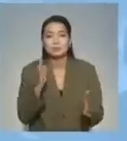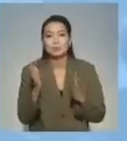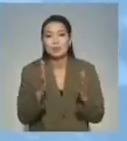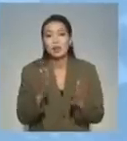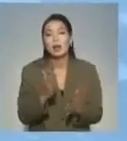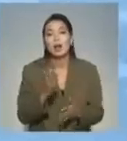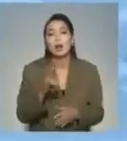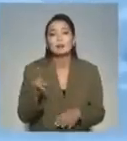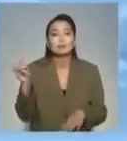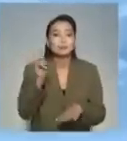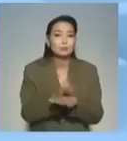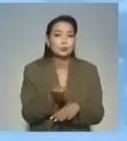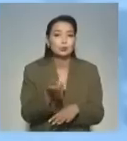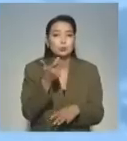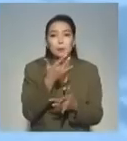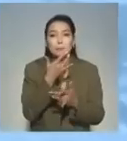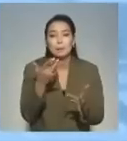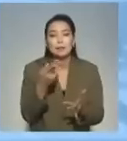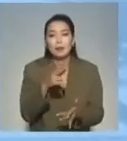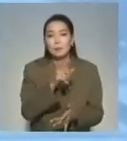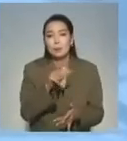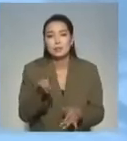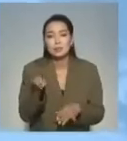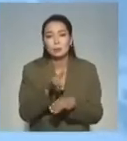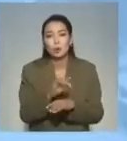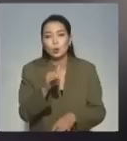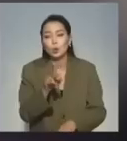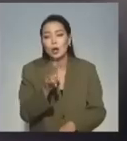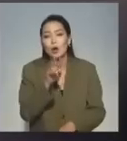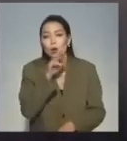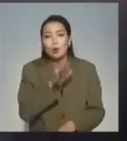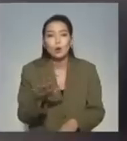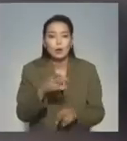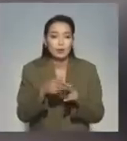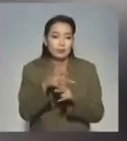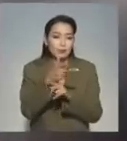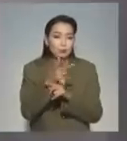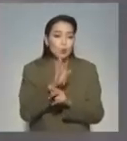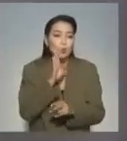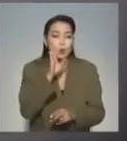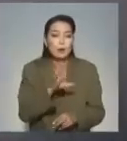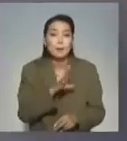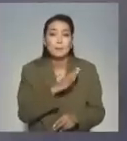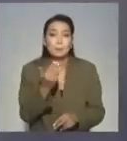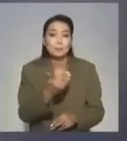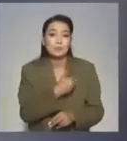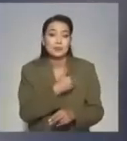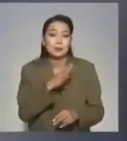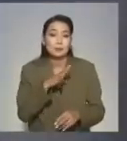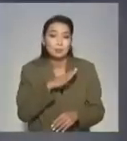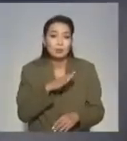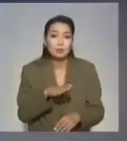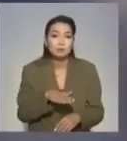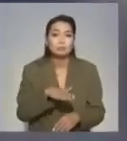Рядовой авиаперелет чуть не оказался последним для пассажиров самолета в Южной Корее. Эти кадры сняты утром, когда на высоте 213